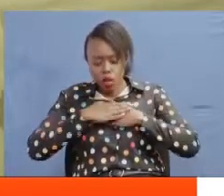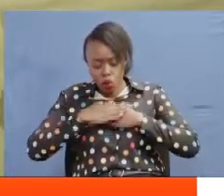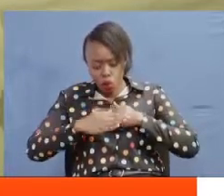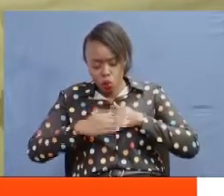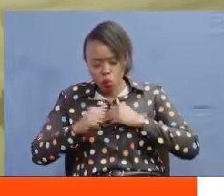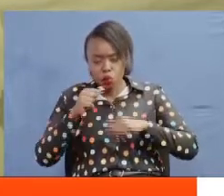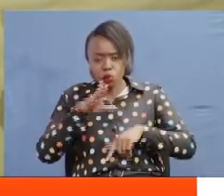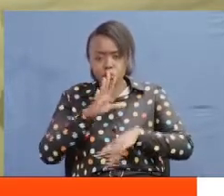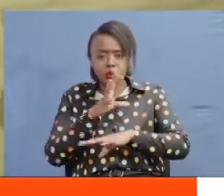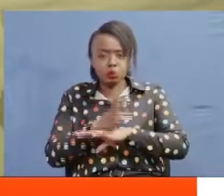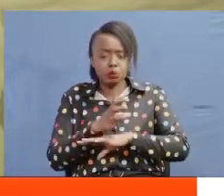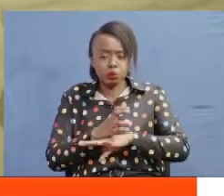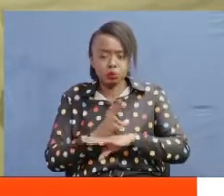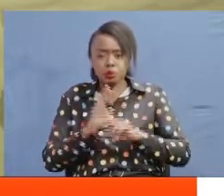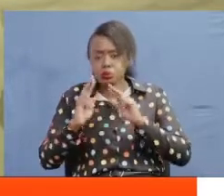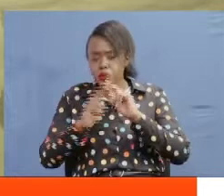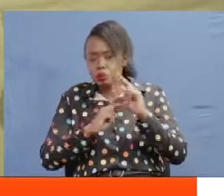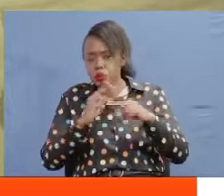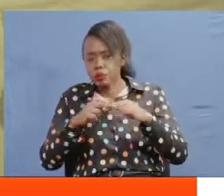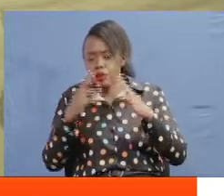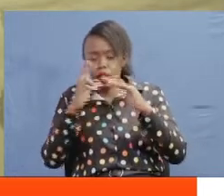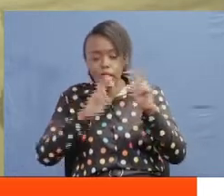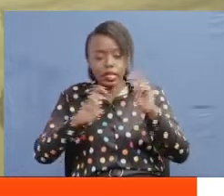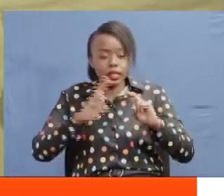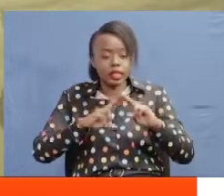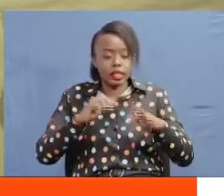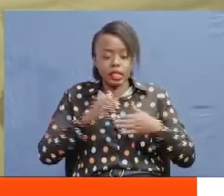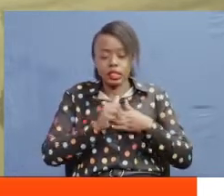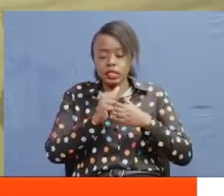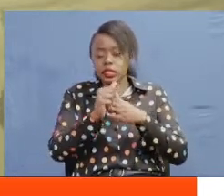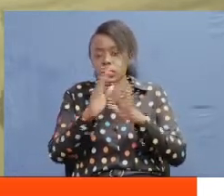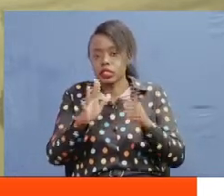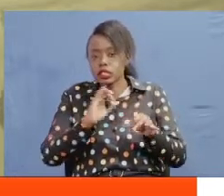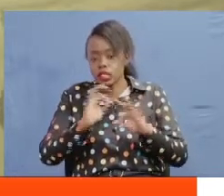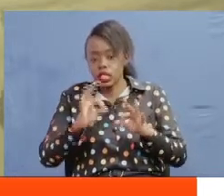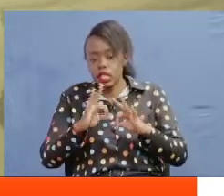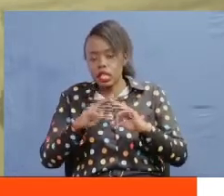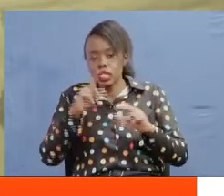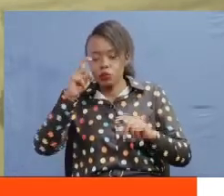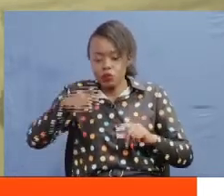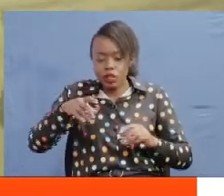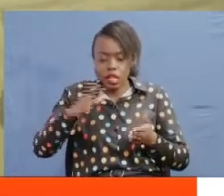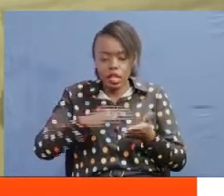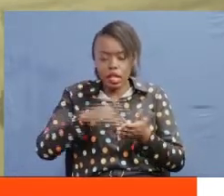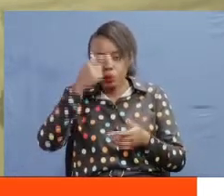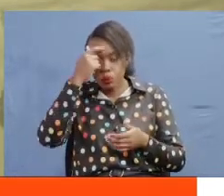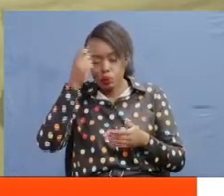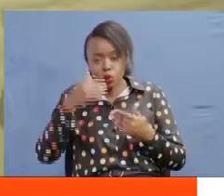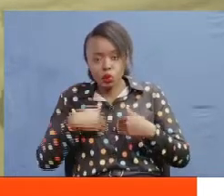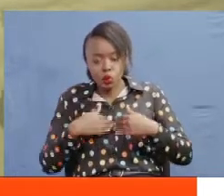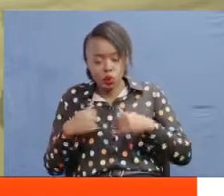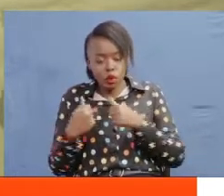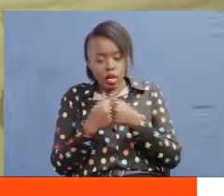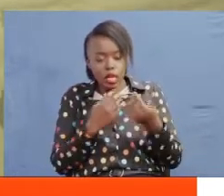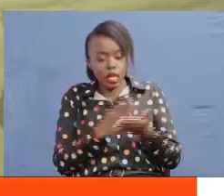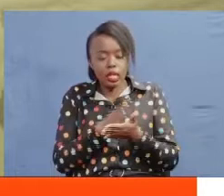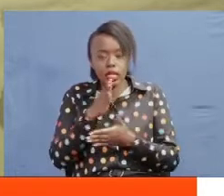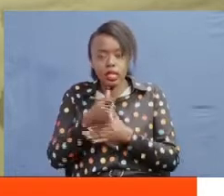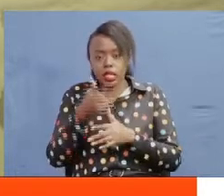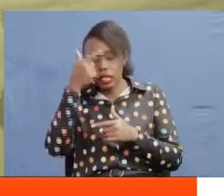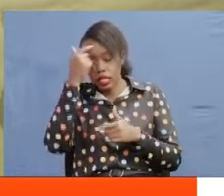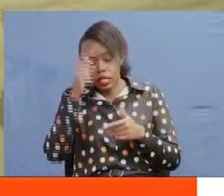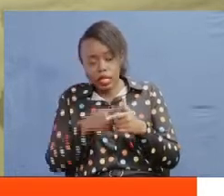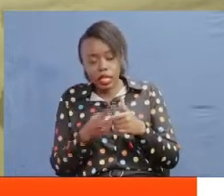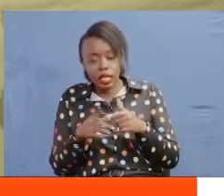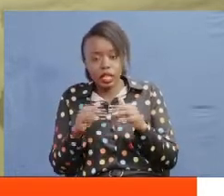tumeona kwamba kumeweza kupatikana mwongozo kwamba ikiwa kuna haja kwa sababu ya kupigania haki, basi viongozi